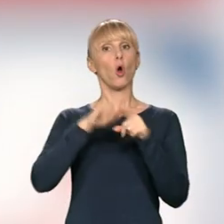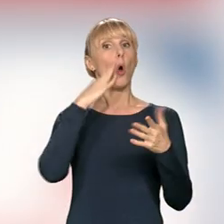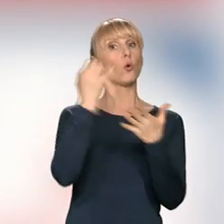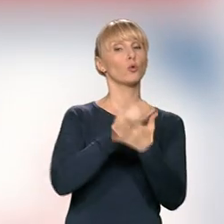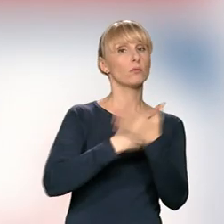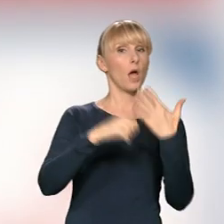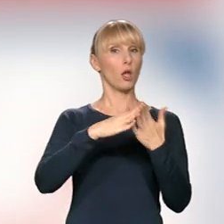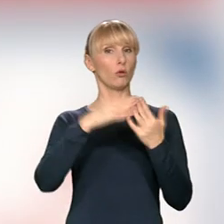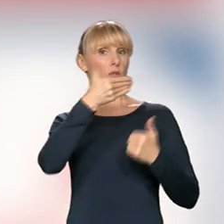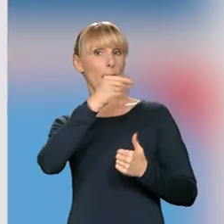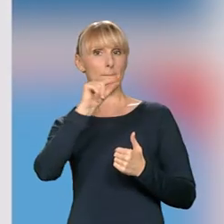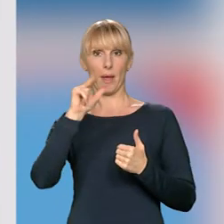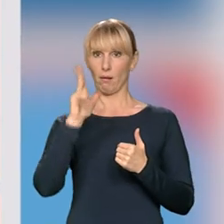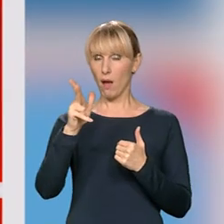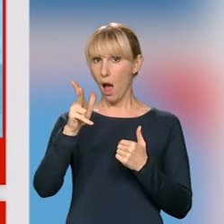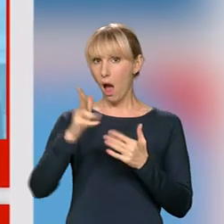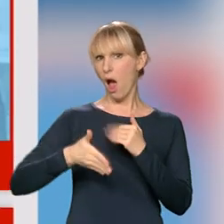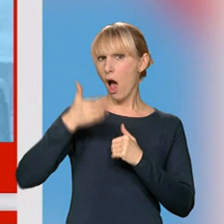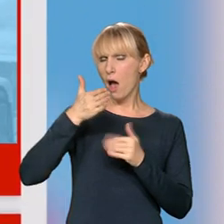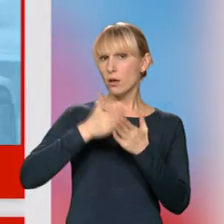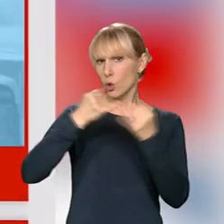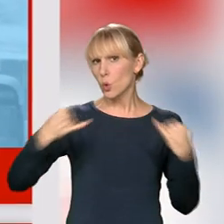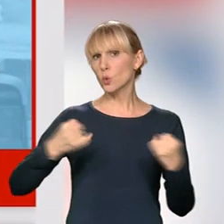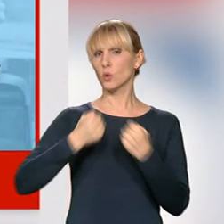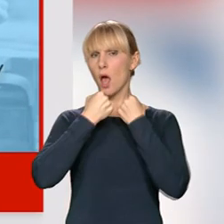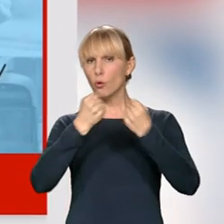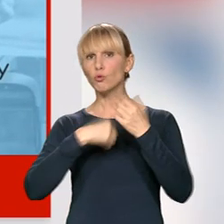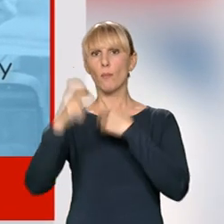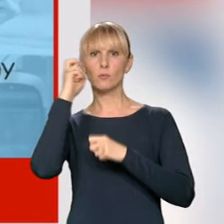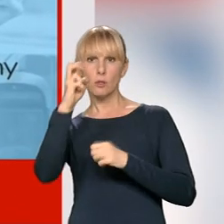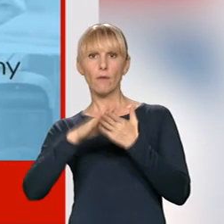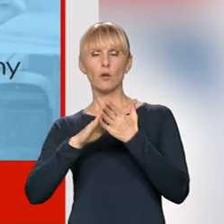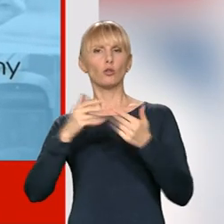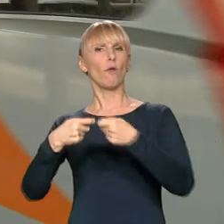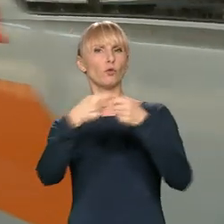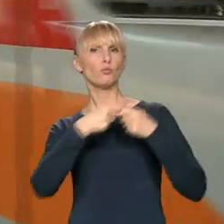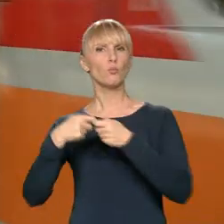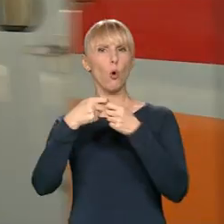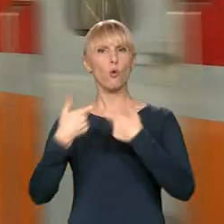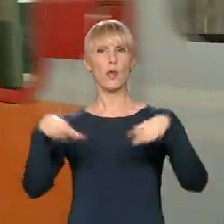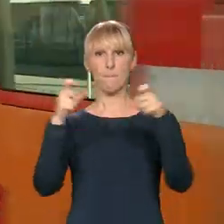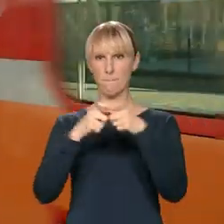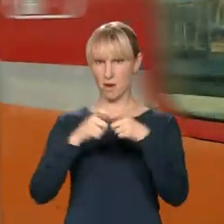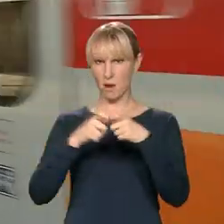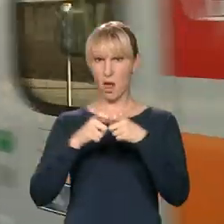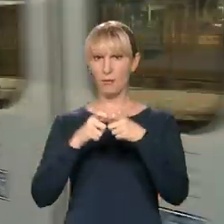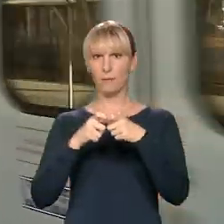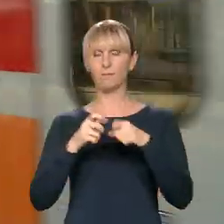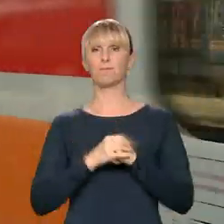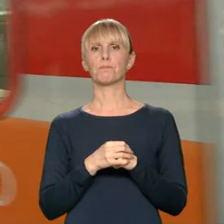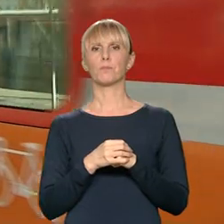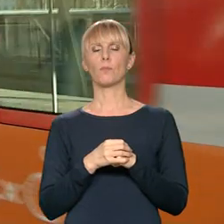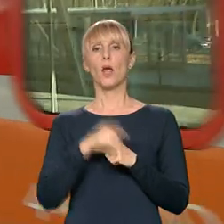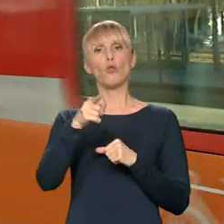również z komunikacji miejskiej, wspólnie z Urzędem Marszałkowskim i samorządami przygotowaliśmy wspólny bilet aglomeracyjny. Bilet